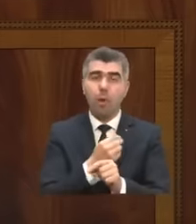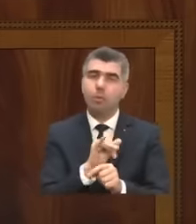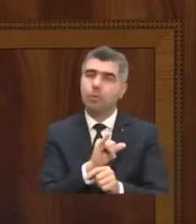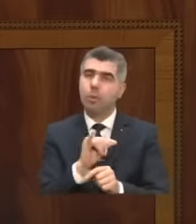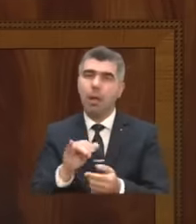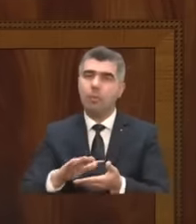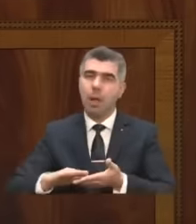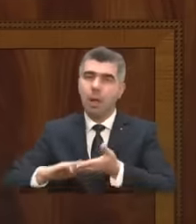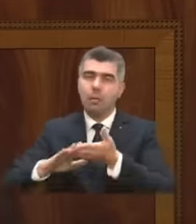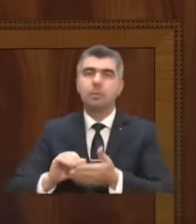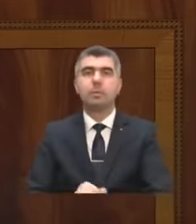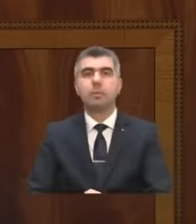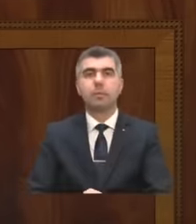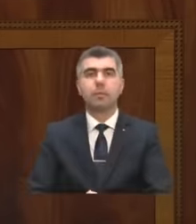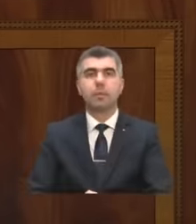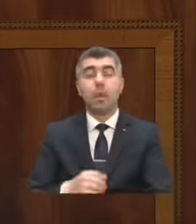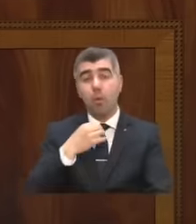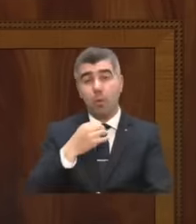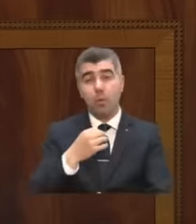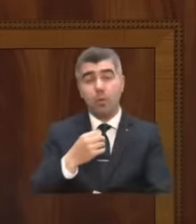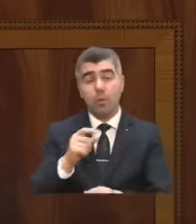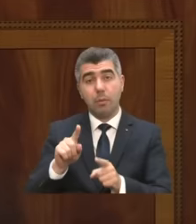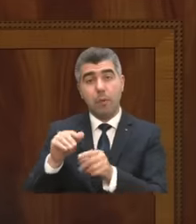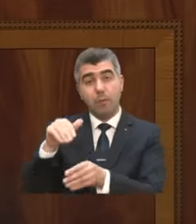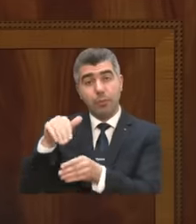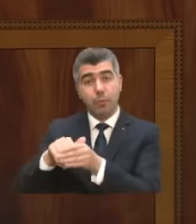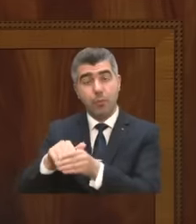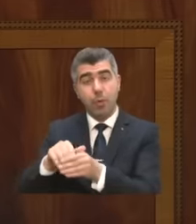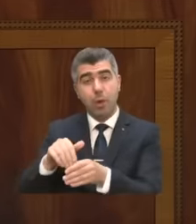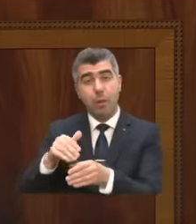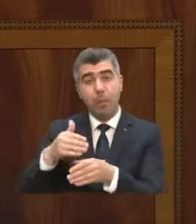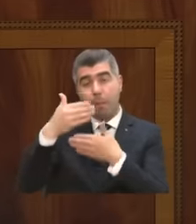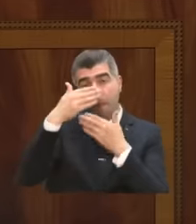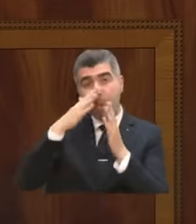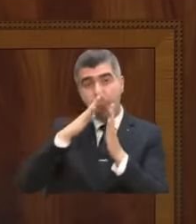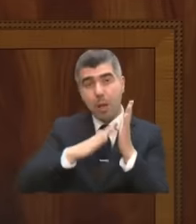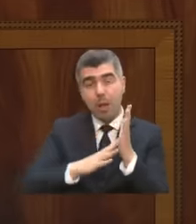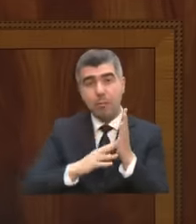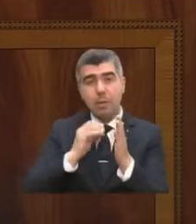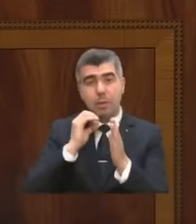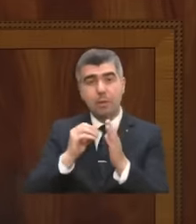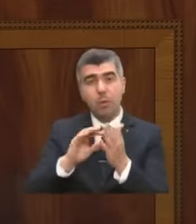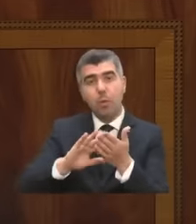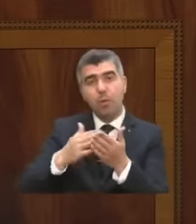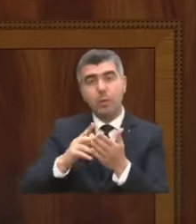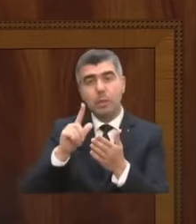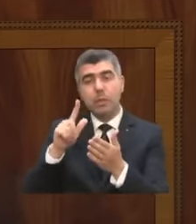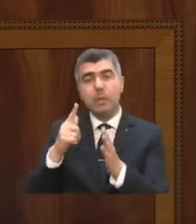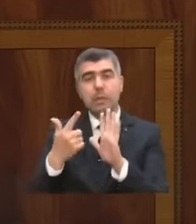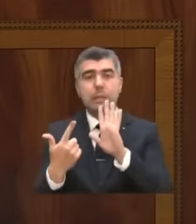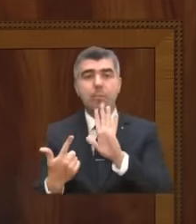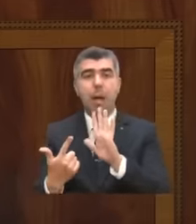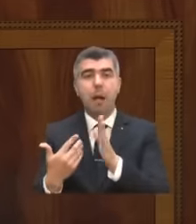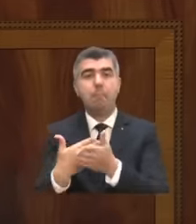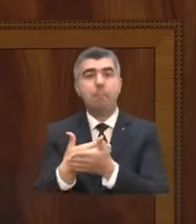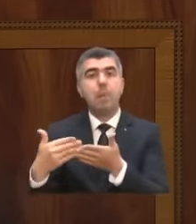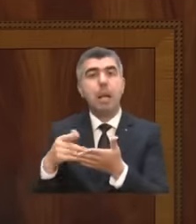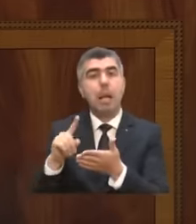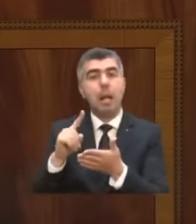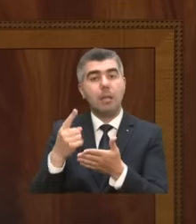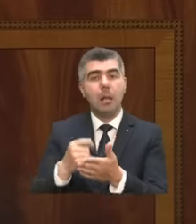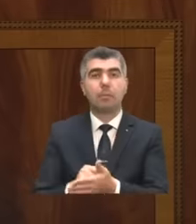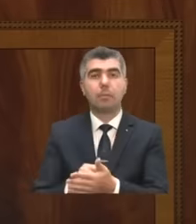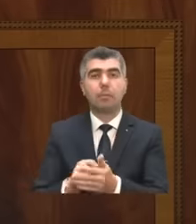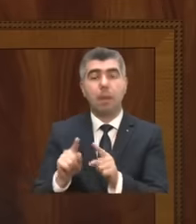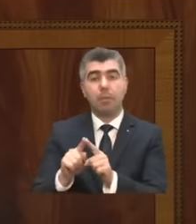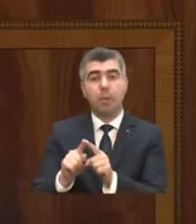الموضوع. شنو وقع؟ ضيعنا على خزينه الدوله المغربيه مداخيل مهمه، فاقت 7 مليار ديال الدرهم من خلال الفرصه